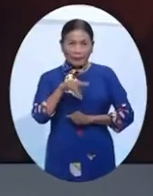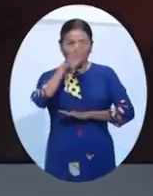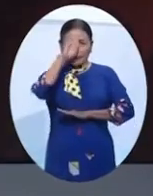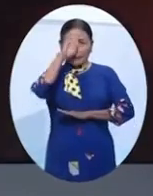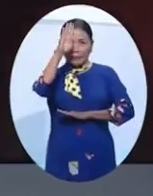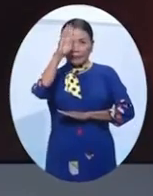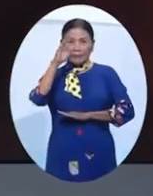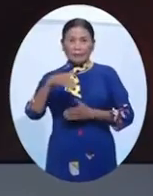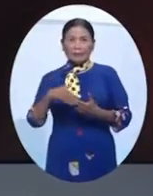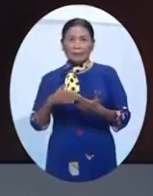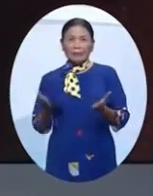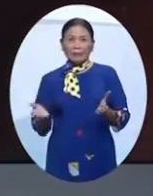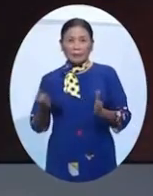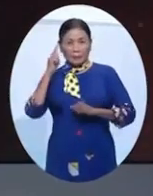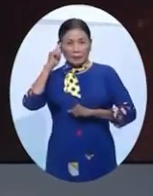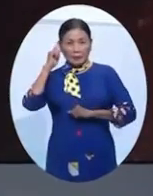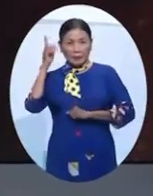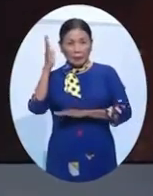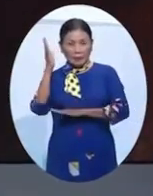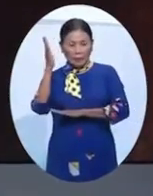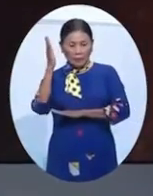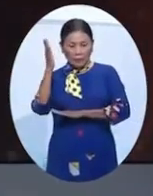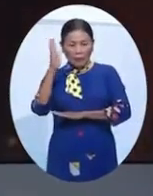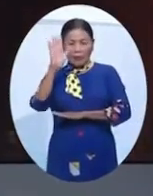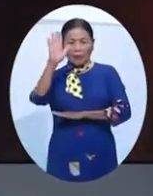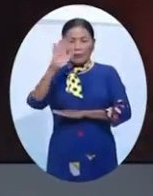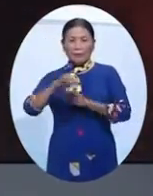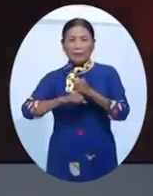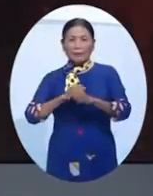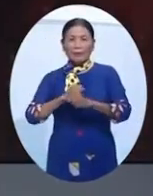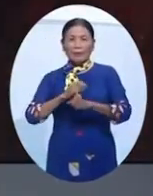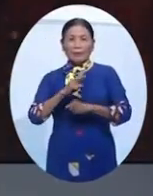khai và dự kiến sẽ công bố vào đầu năm 2021.